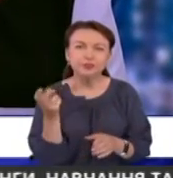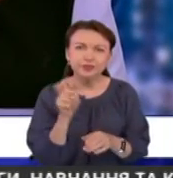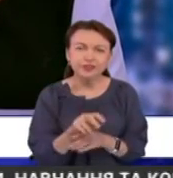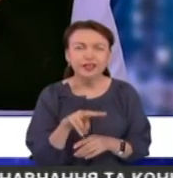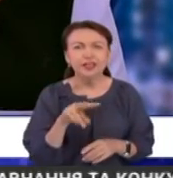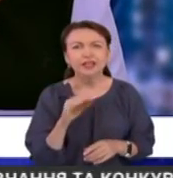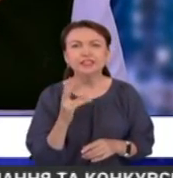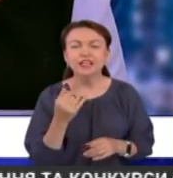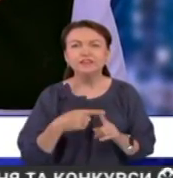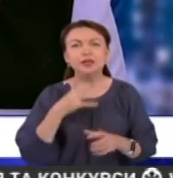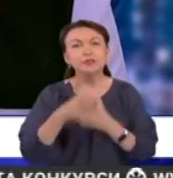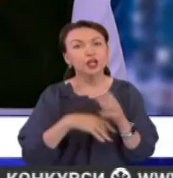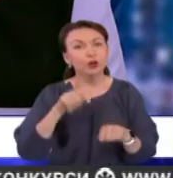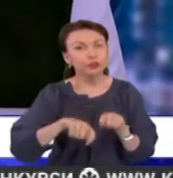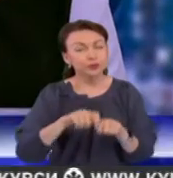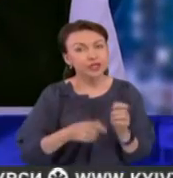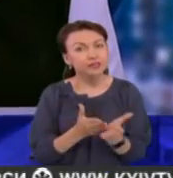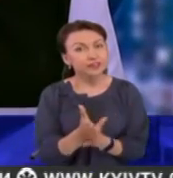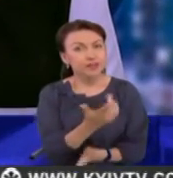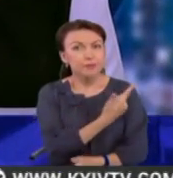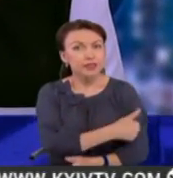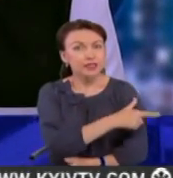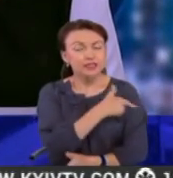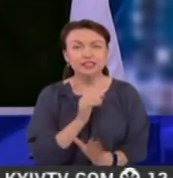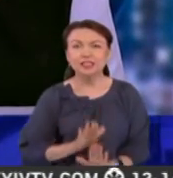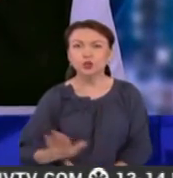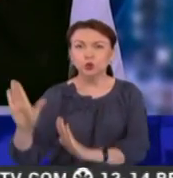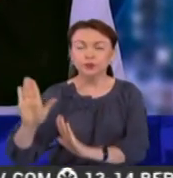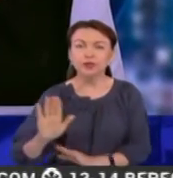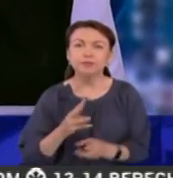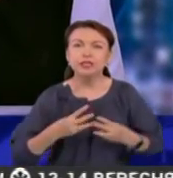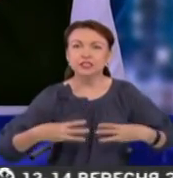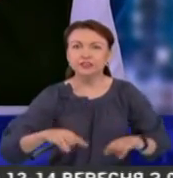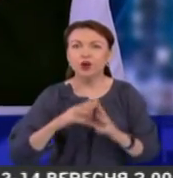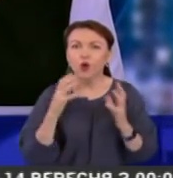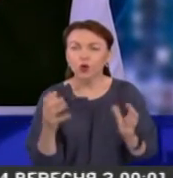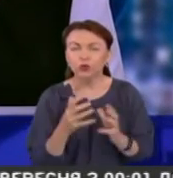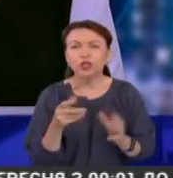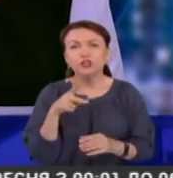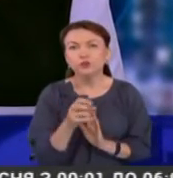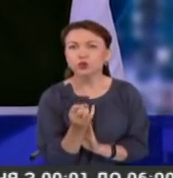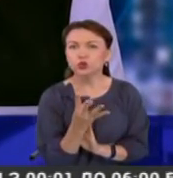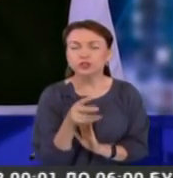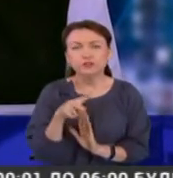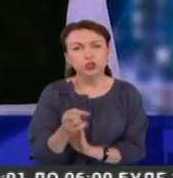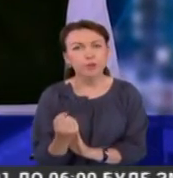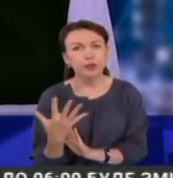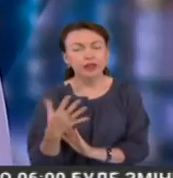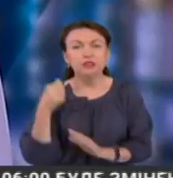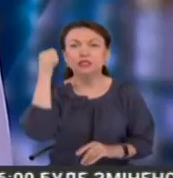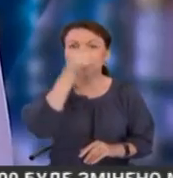Наталя Лісневська, міжнародний експерт у сфері медицини, заступник міністра охорони здоров'я України у 2014-2015